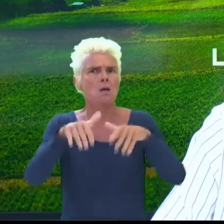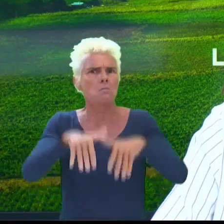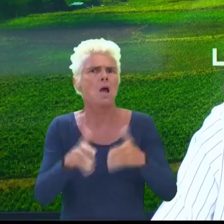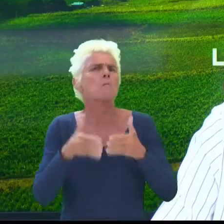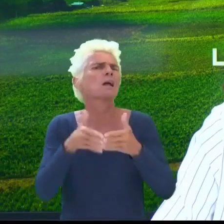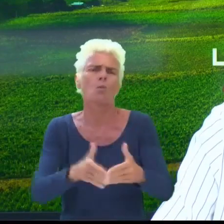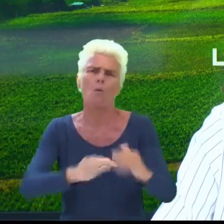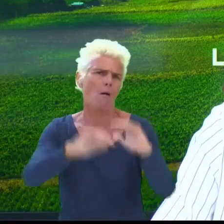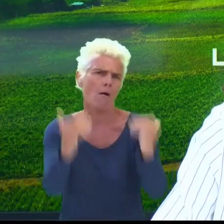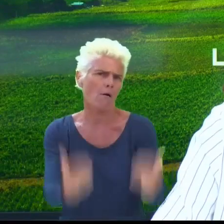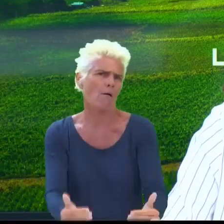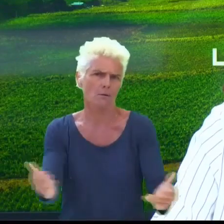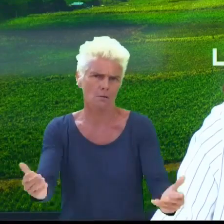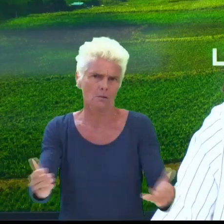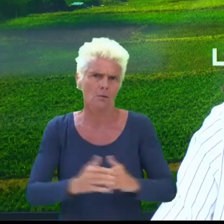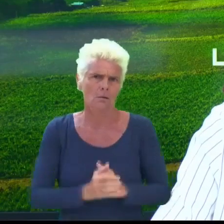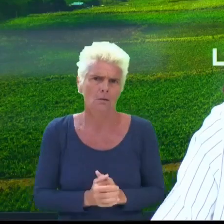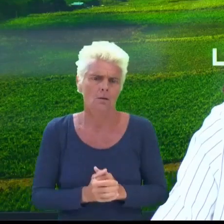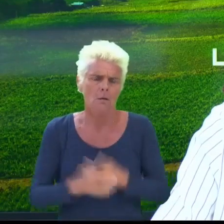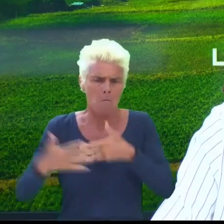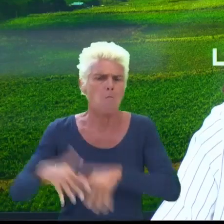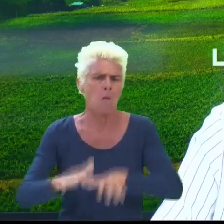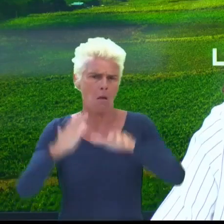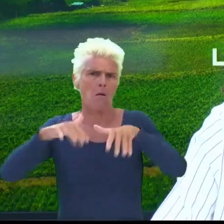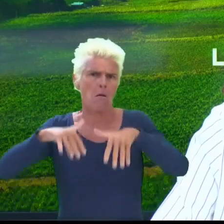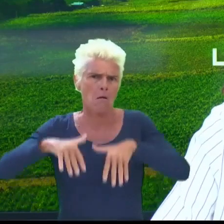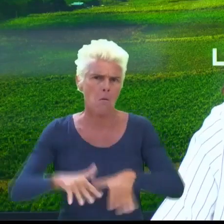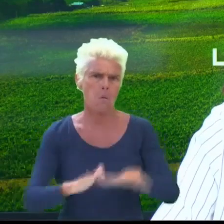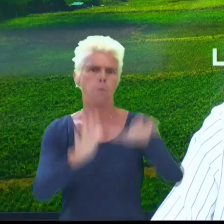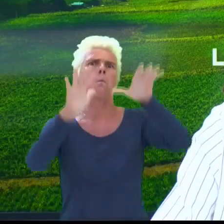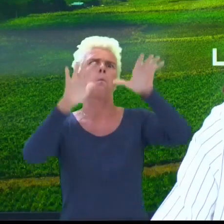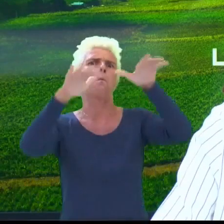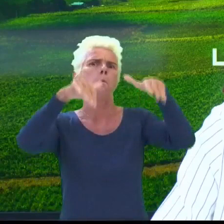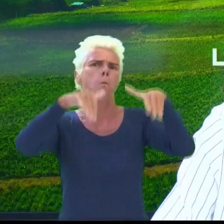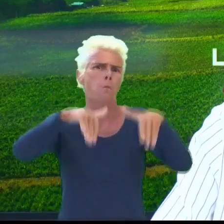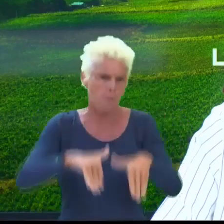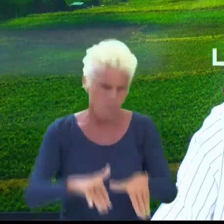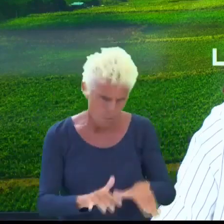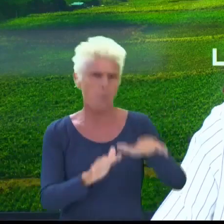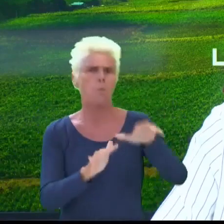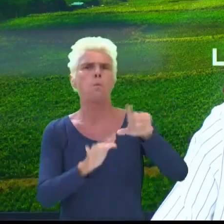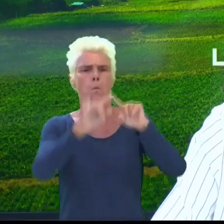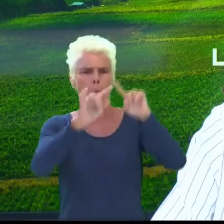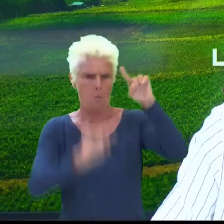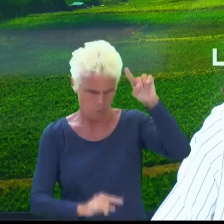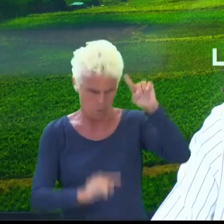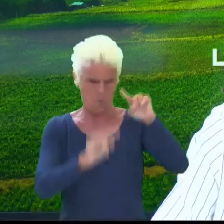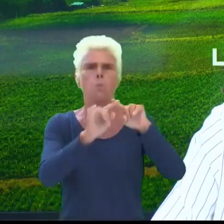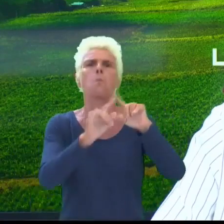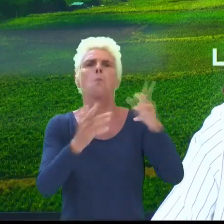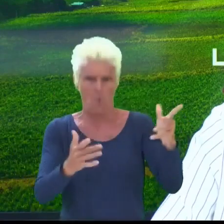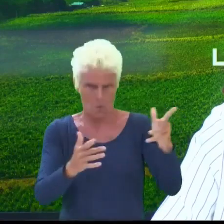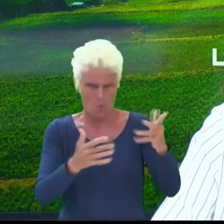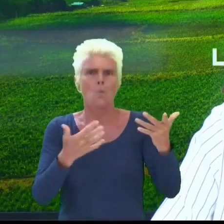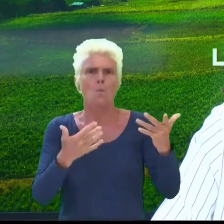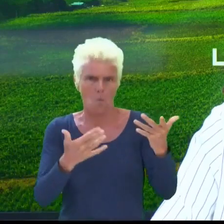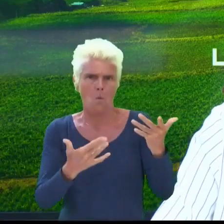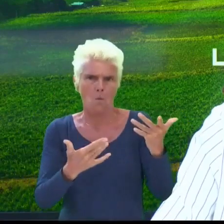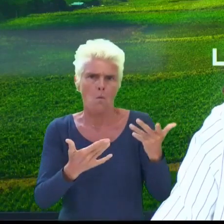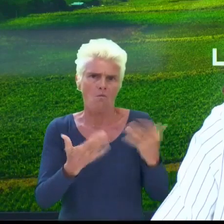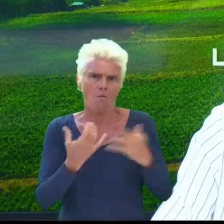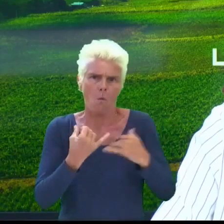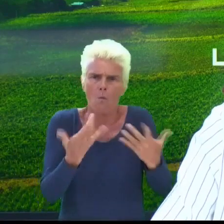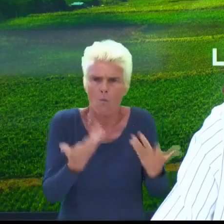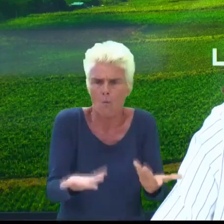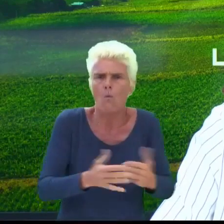arrêtées on a effectivement une mer qui qui se creuse avec une parou d'est la dégradation elle sera